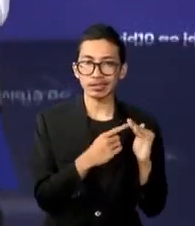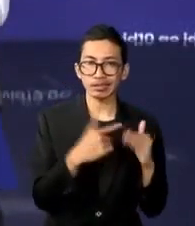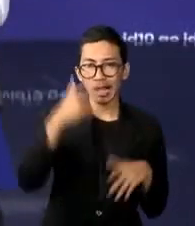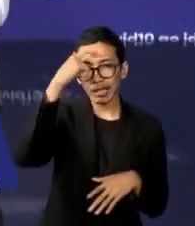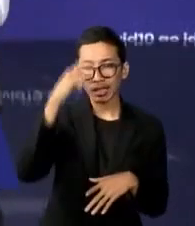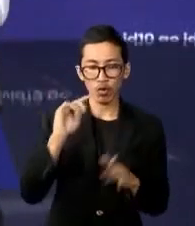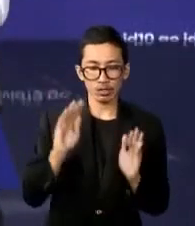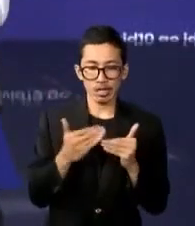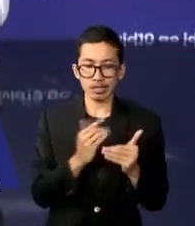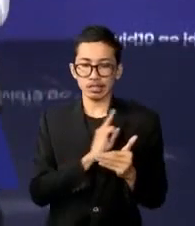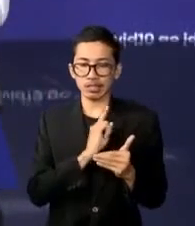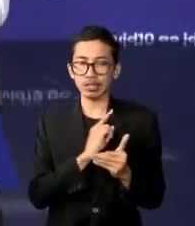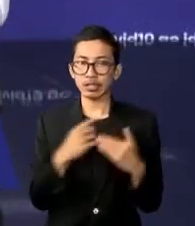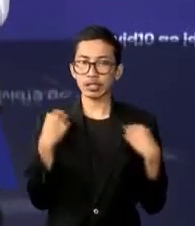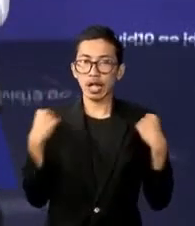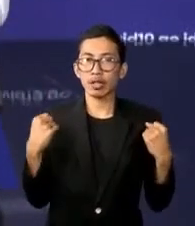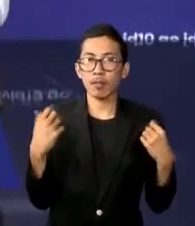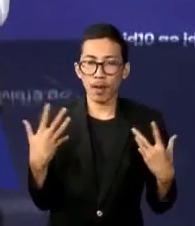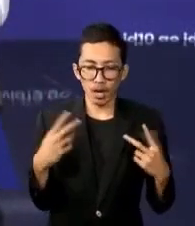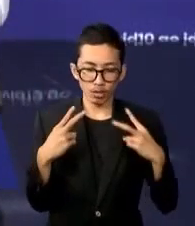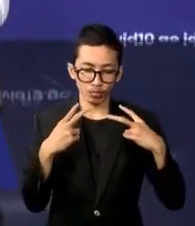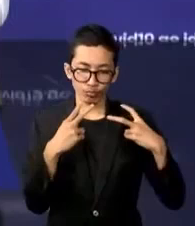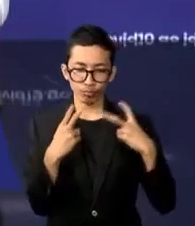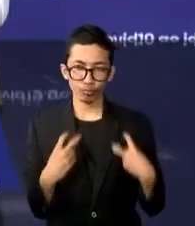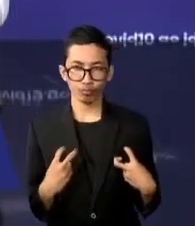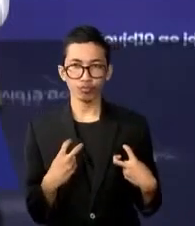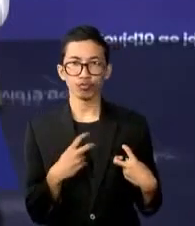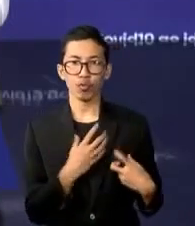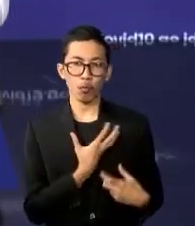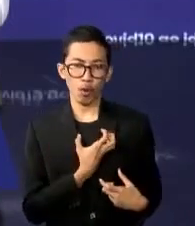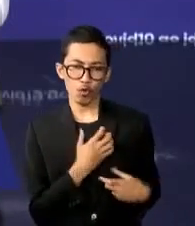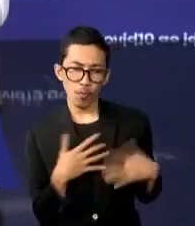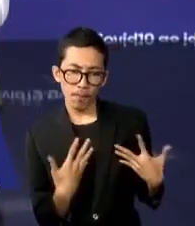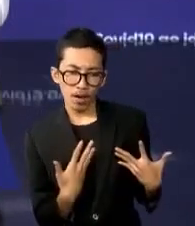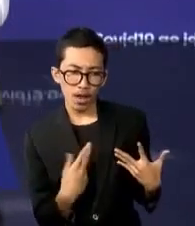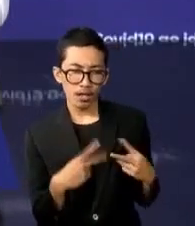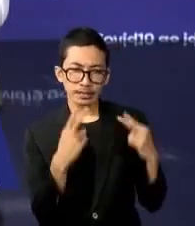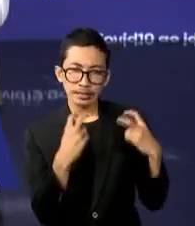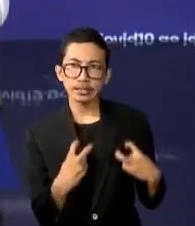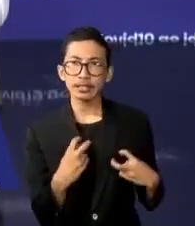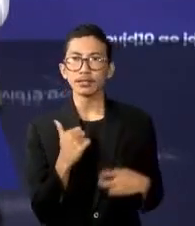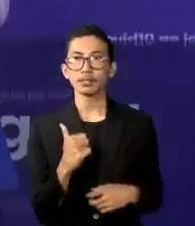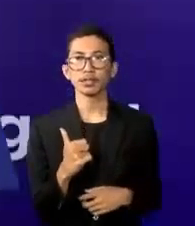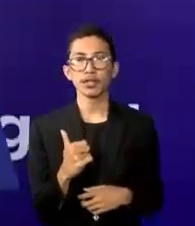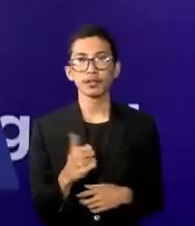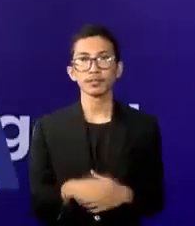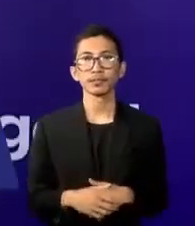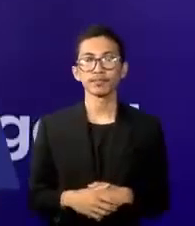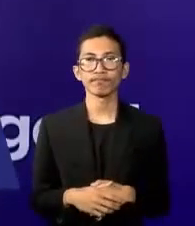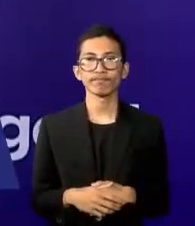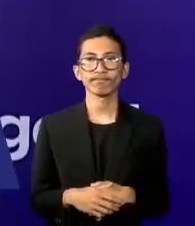menjaga kebugarannya Bagaimana pengembangan paru-parunya sambil tetap observasi karena kita tidak tahu replikasi yang tadi dikatakan oleh Dr